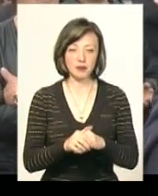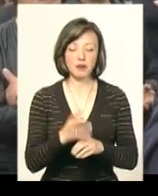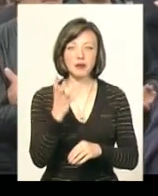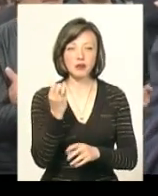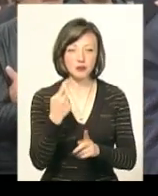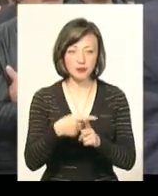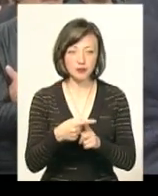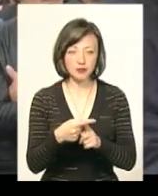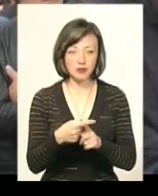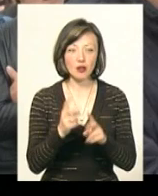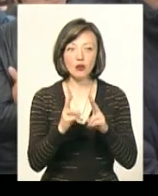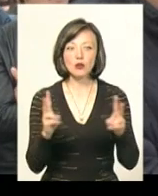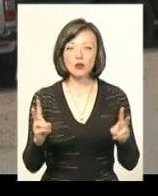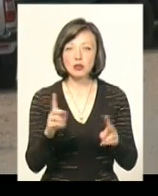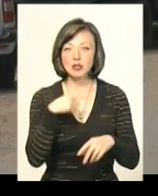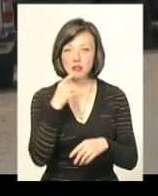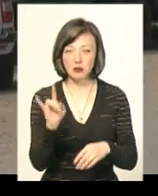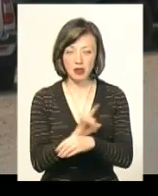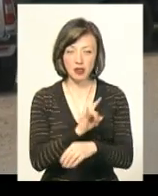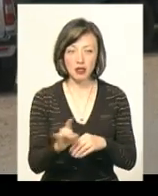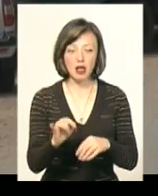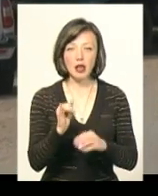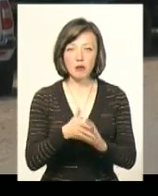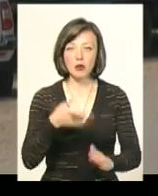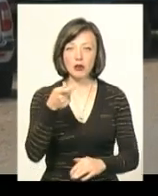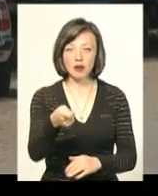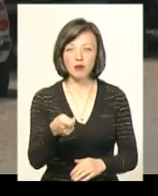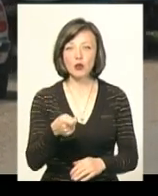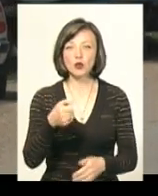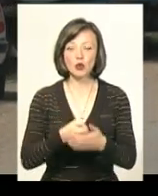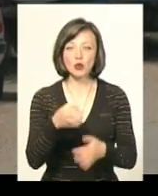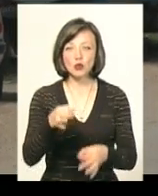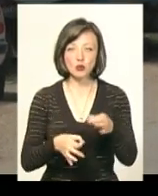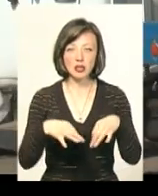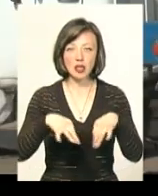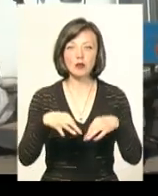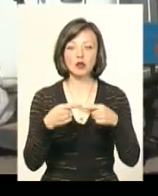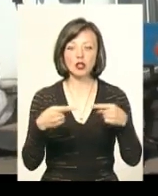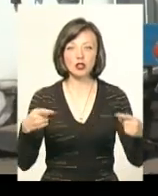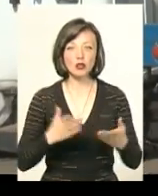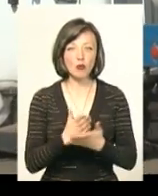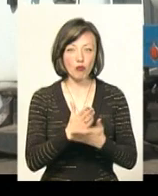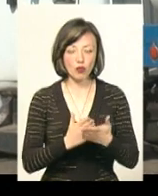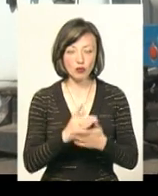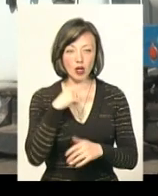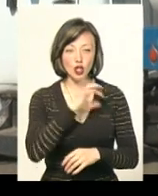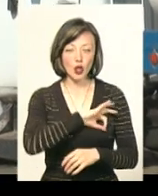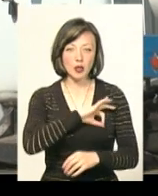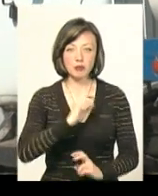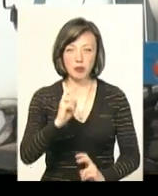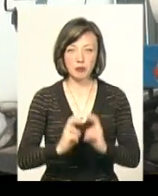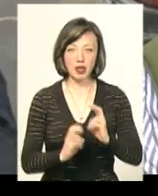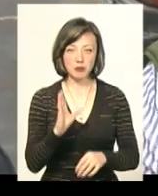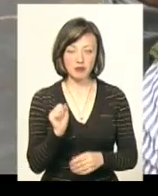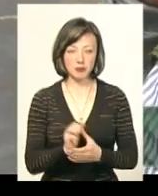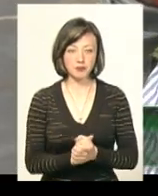Мало того, хто сказав брехня, підійдіть. І подав позов до суду на кооператив за транспортні та інші послуги, каже юрист підприємства Тетяна